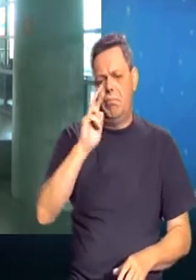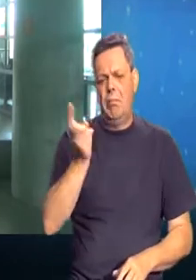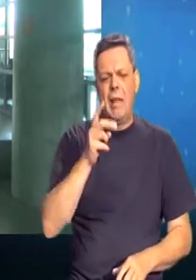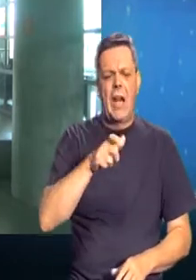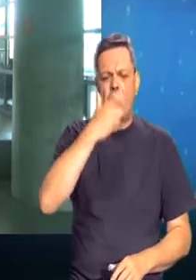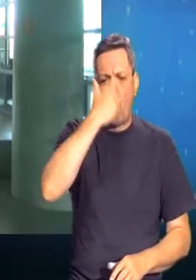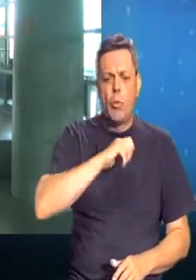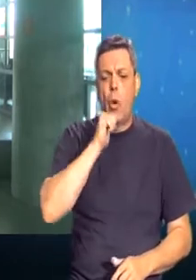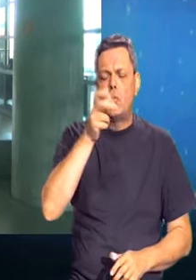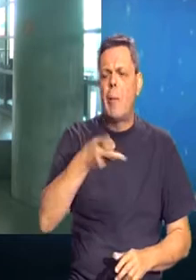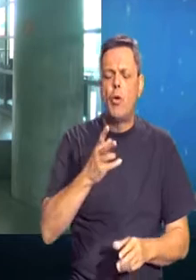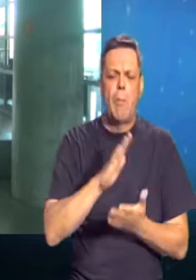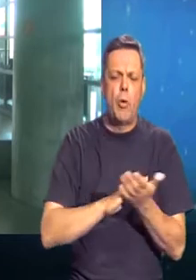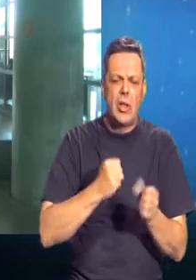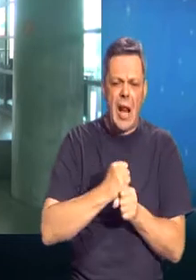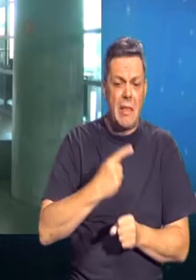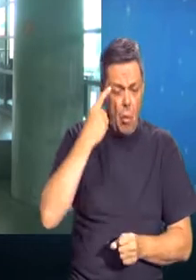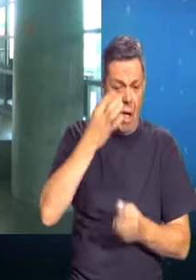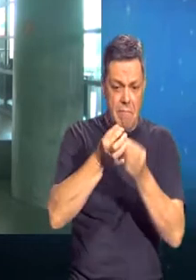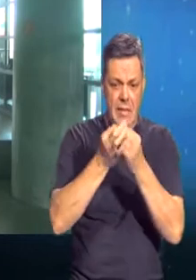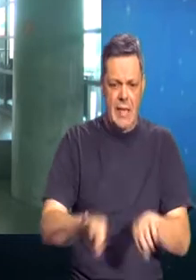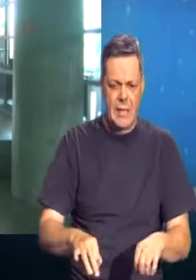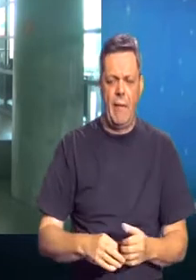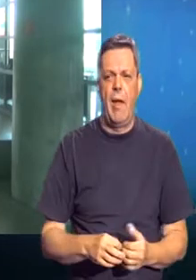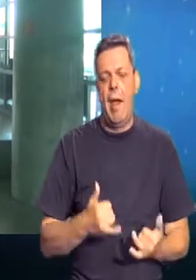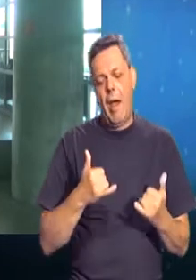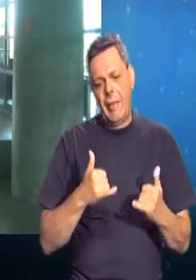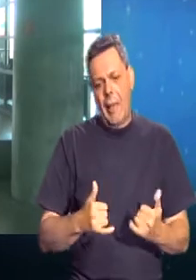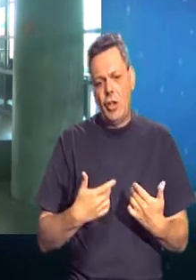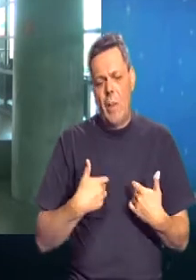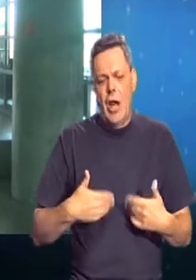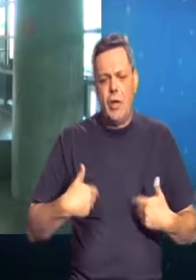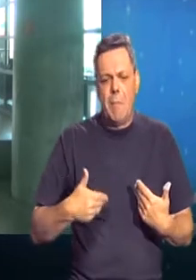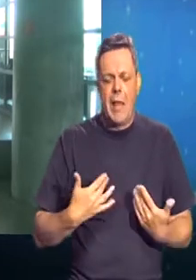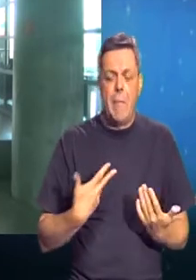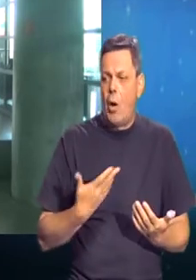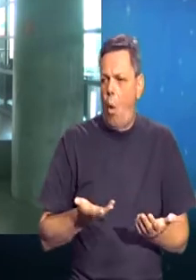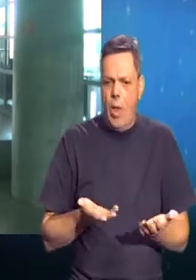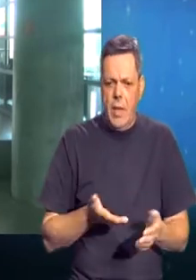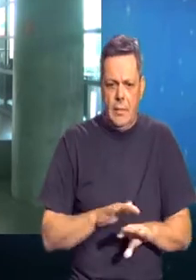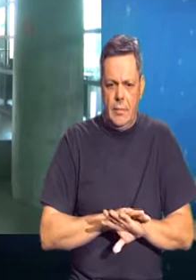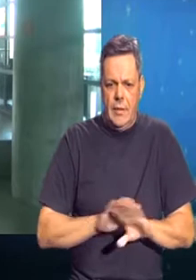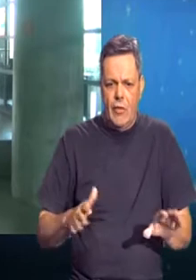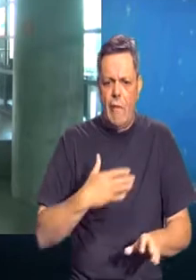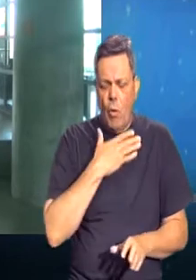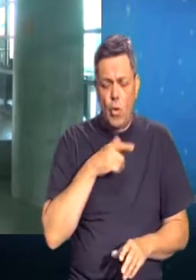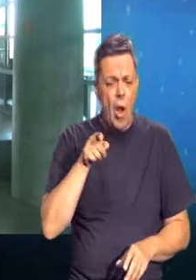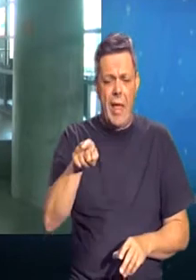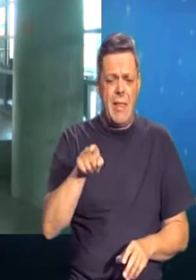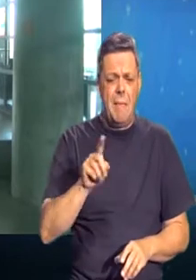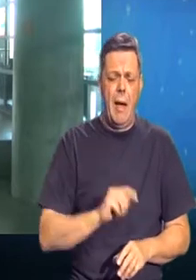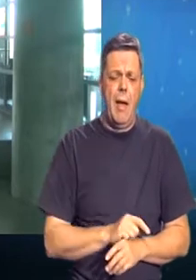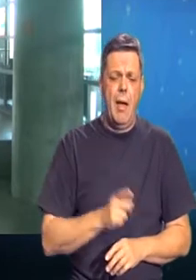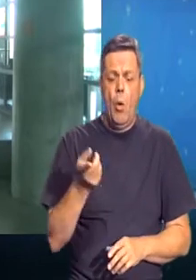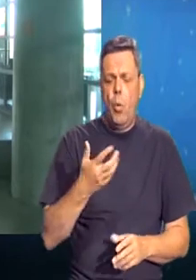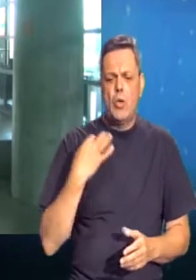može već sutra početi raditi i koja zna sve. A našim današnjim mladima koji izlaze na tržište rada, njima